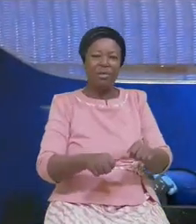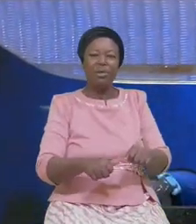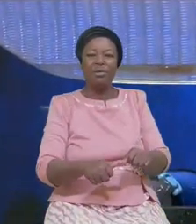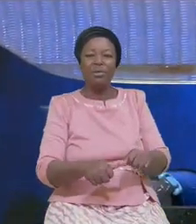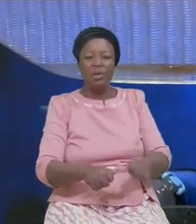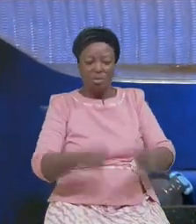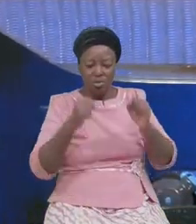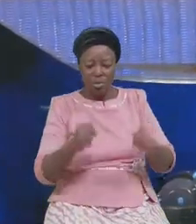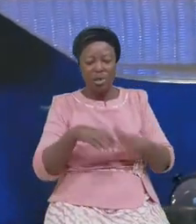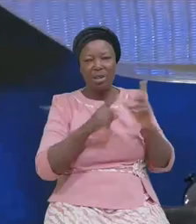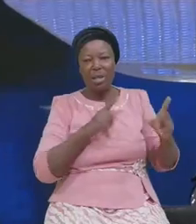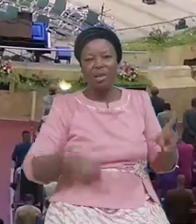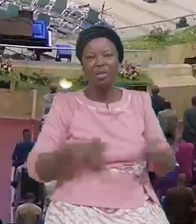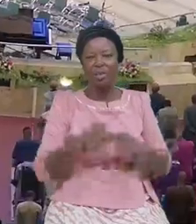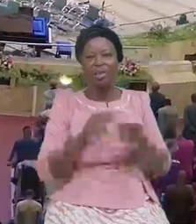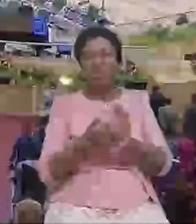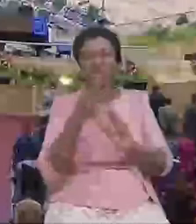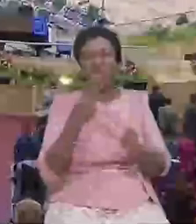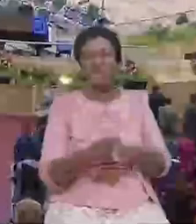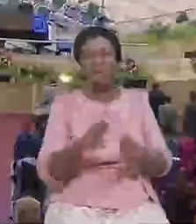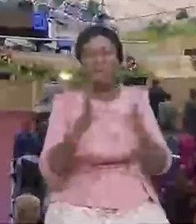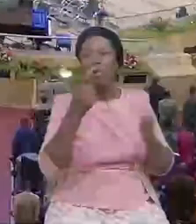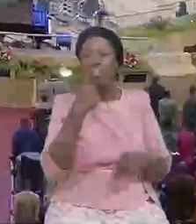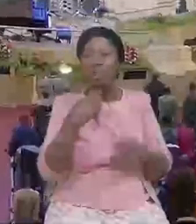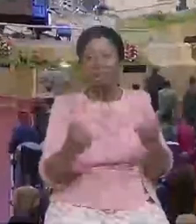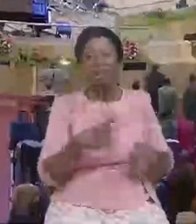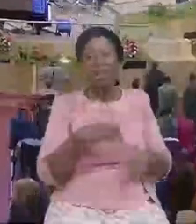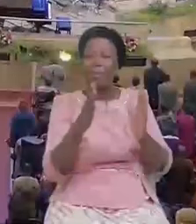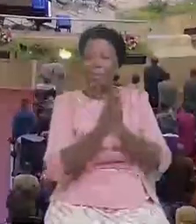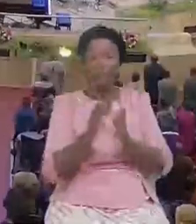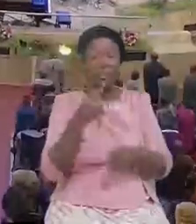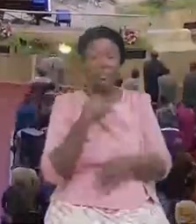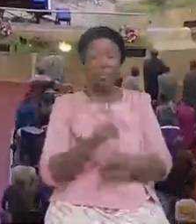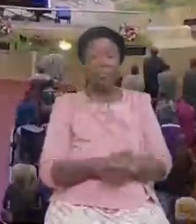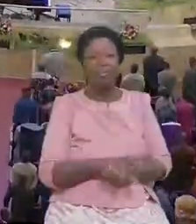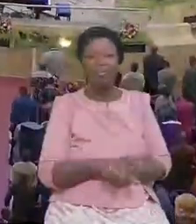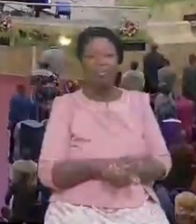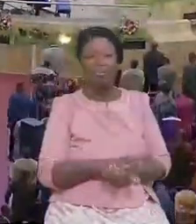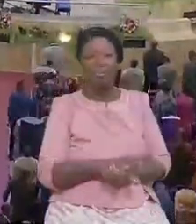de Jésus. Ouvrez la bouche et parlez à Dieu s'il vous plaît.